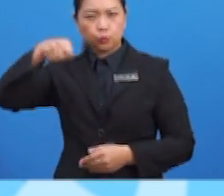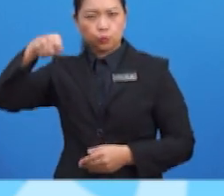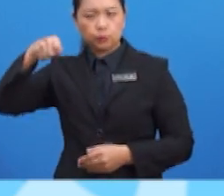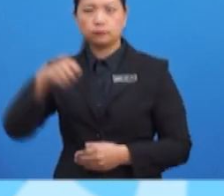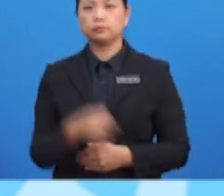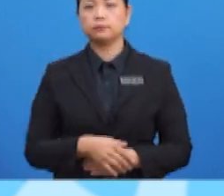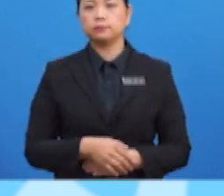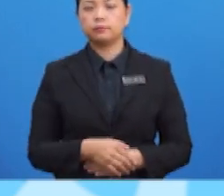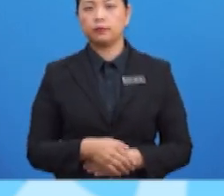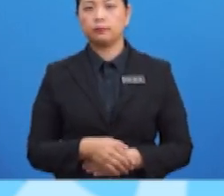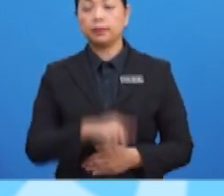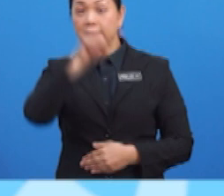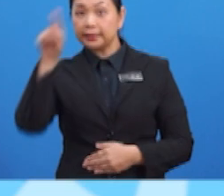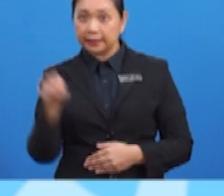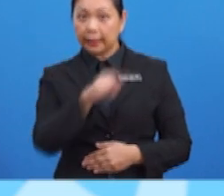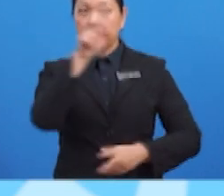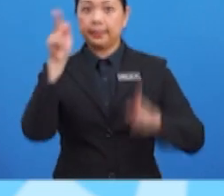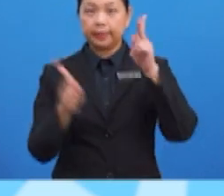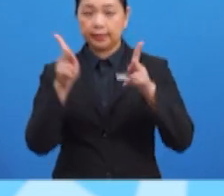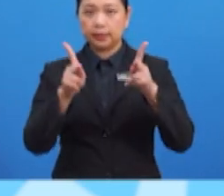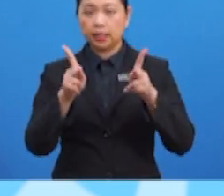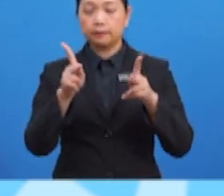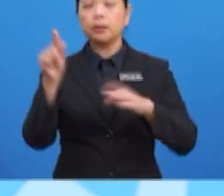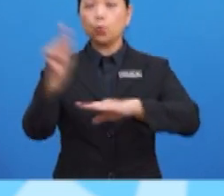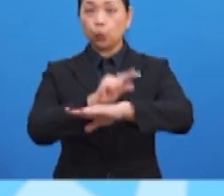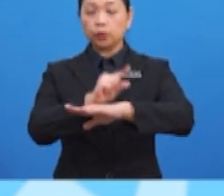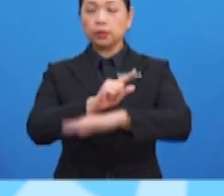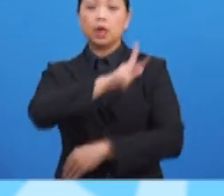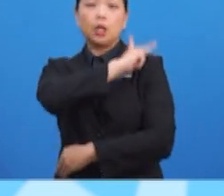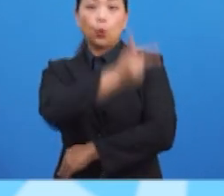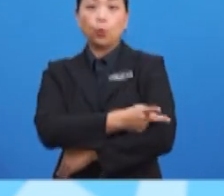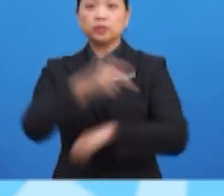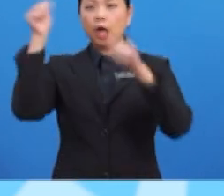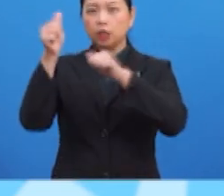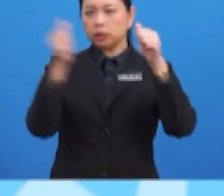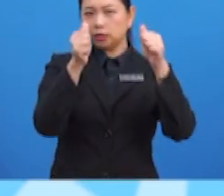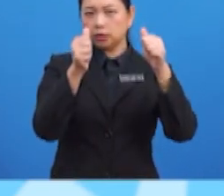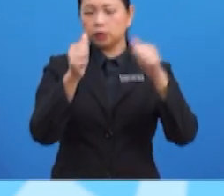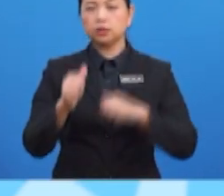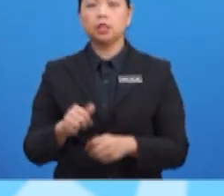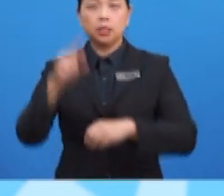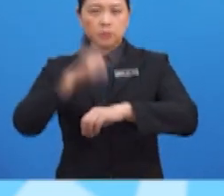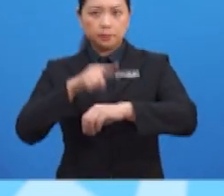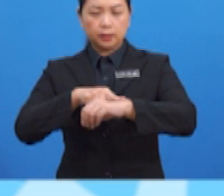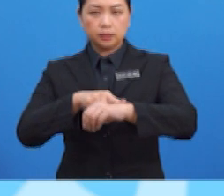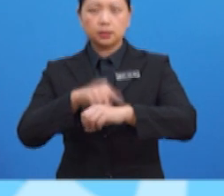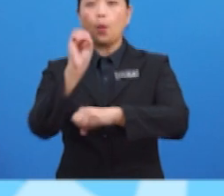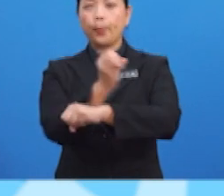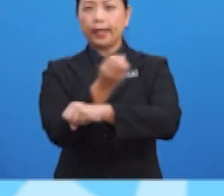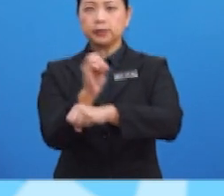kenderaan menggunakan kuasa angin, iaitu pneumatik, sepenuhnya semasa